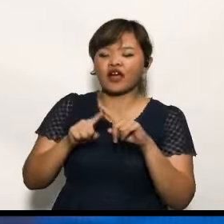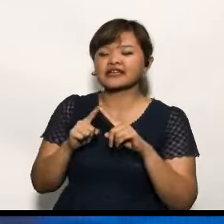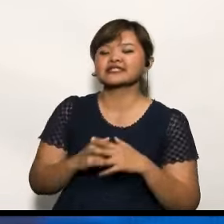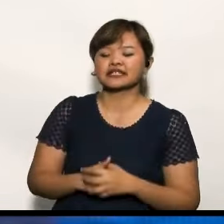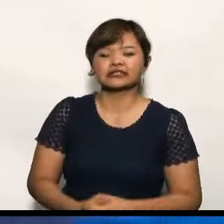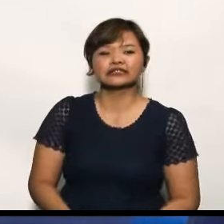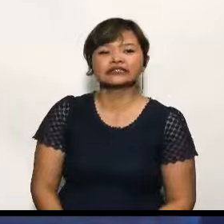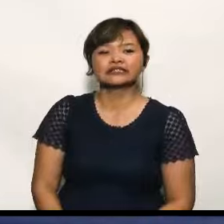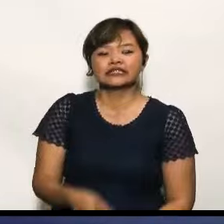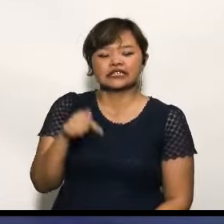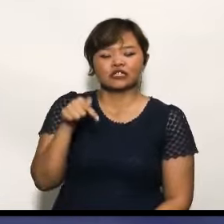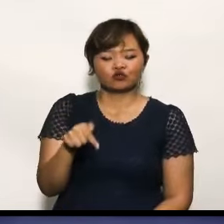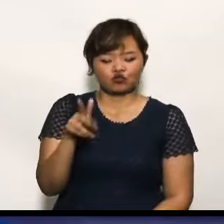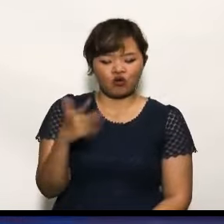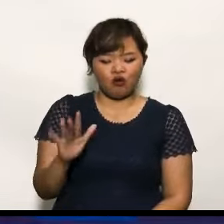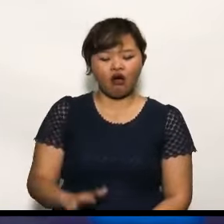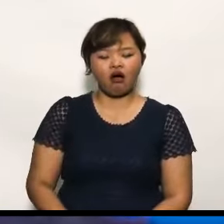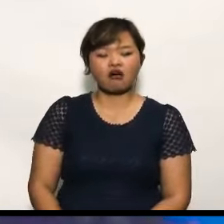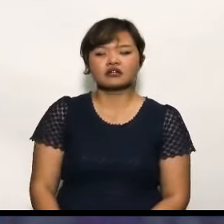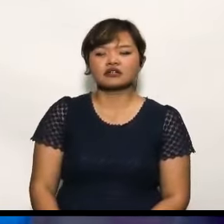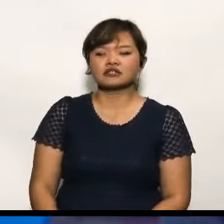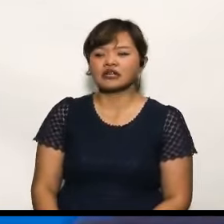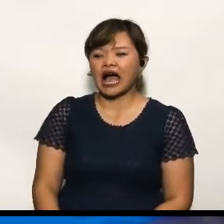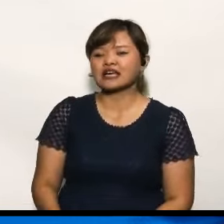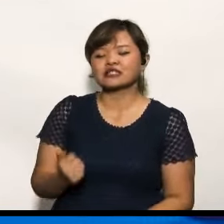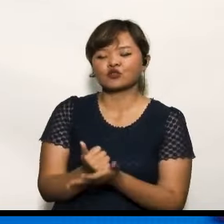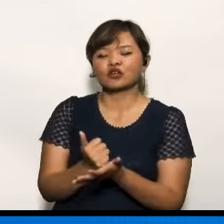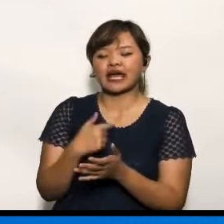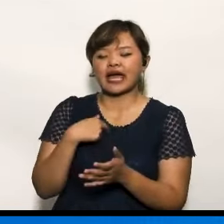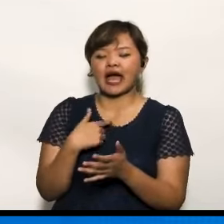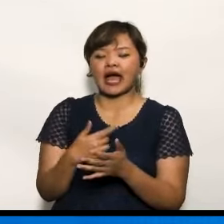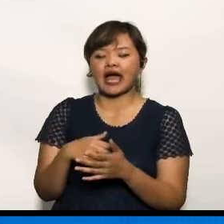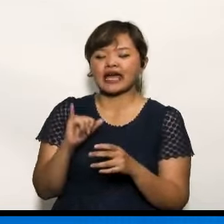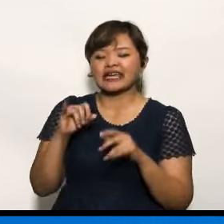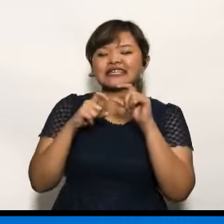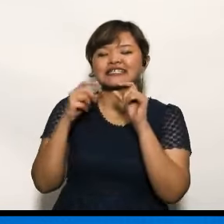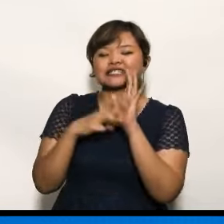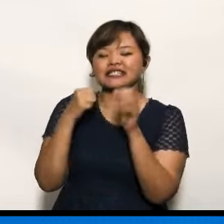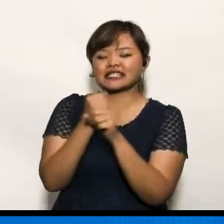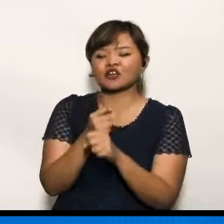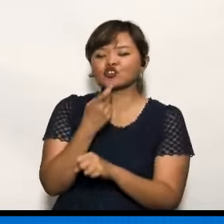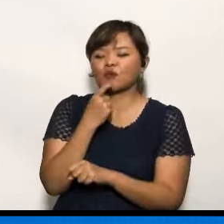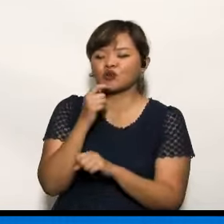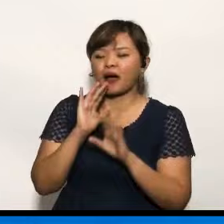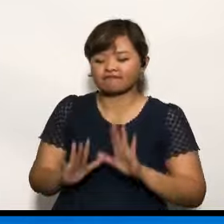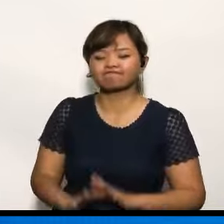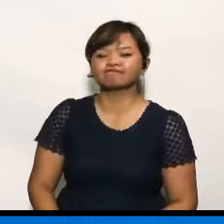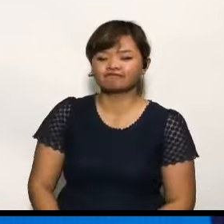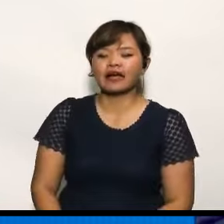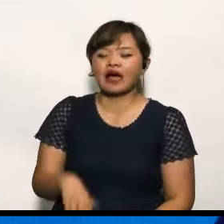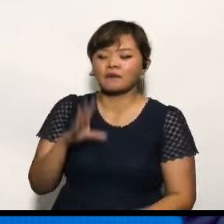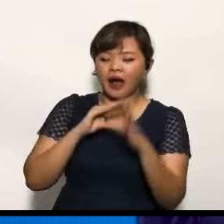enggak, karena ini saya lagi ngeprank, bukan ngeprank lah, saya lagi iseng-iseng nyoba. Kita lagi makan